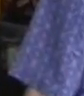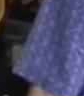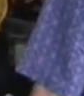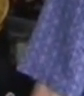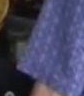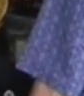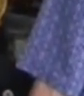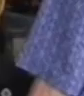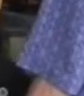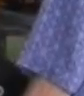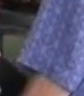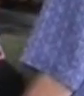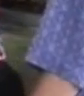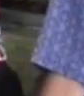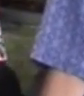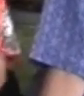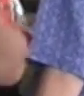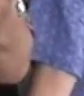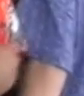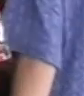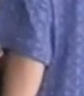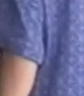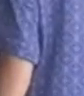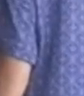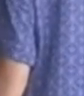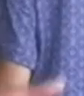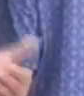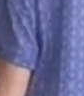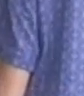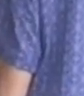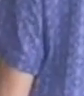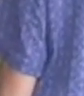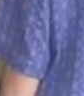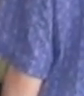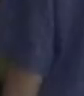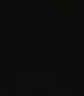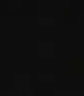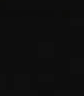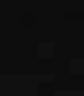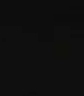Betul sekali, karena yang menentukan nasib Kabupaten Brebes ke depan adalah kita-kita ini.